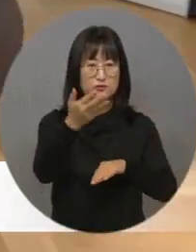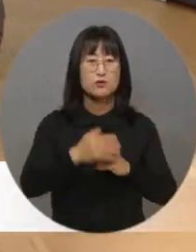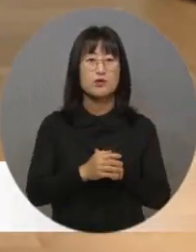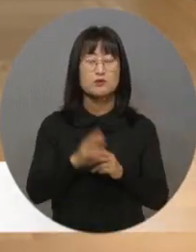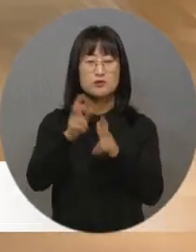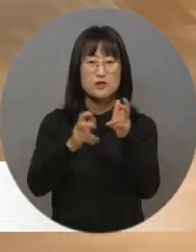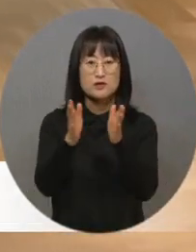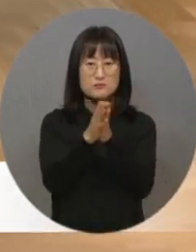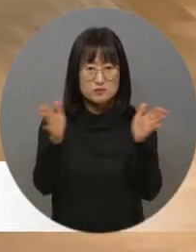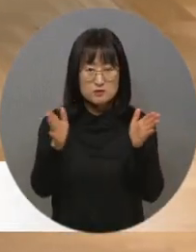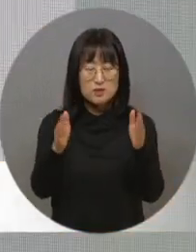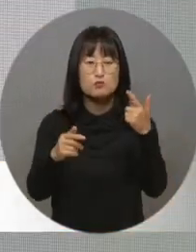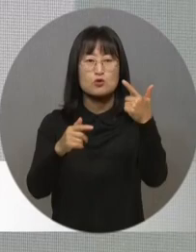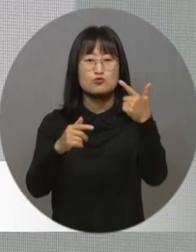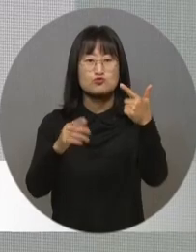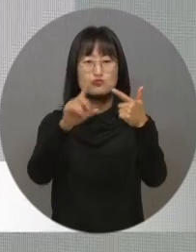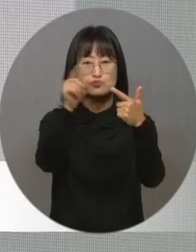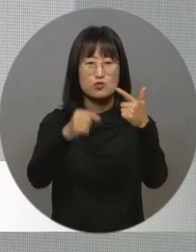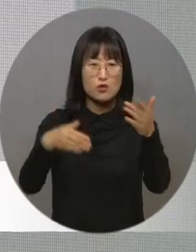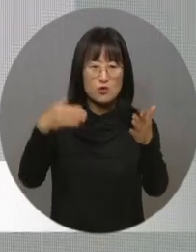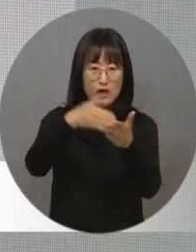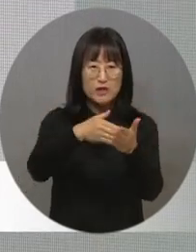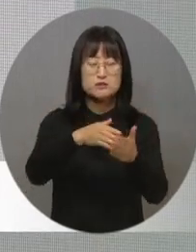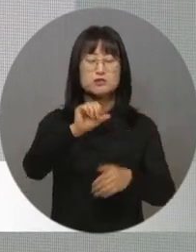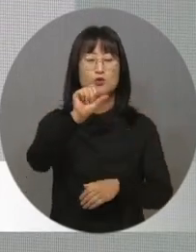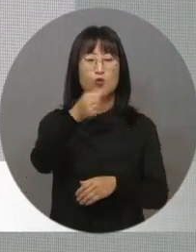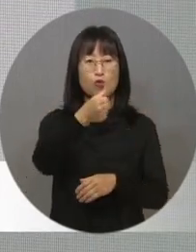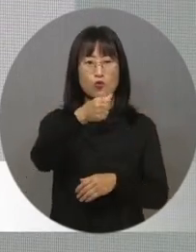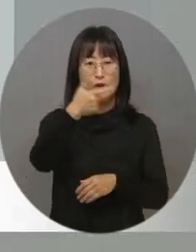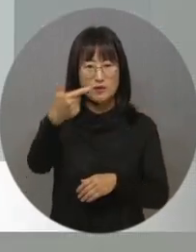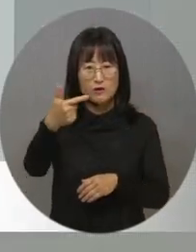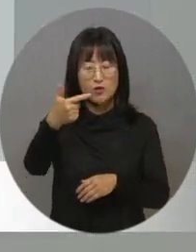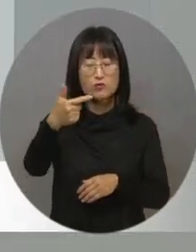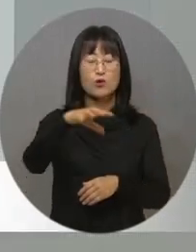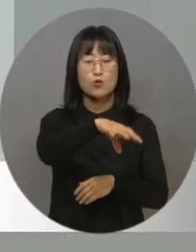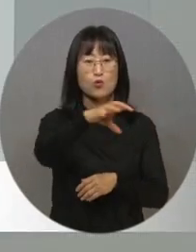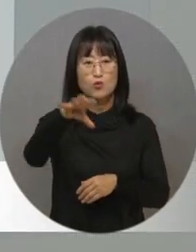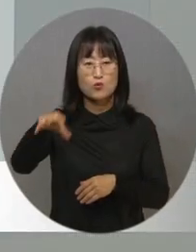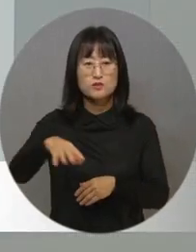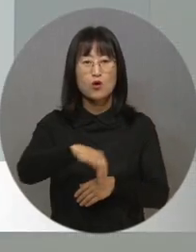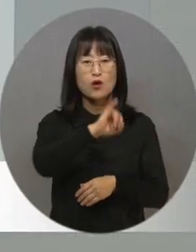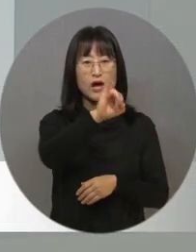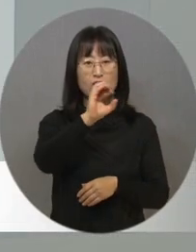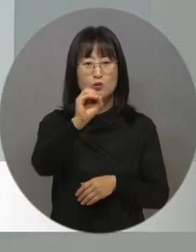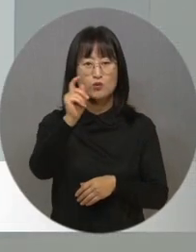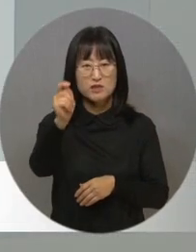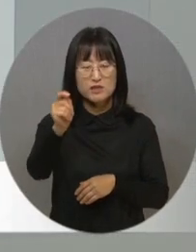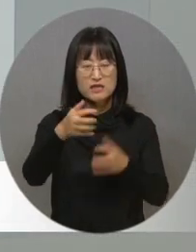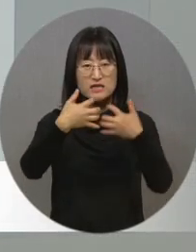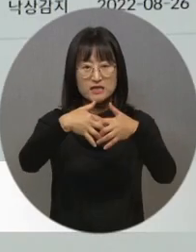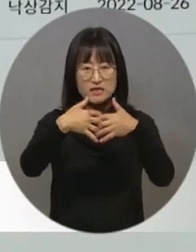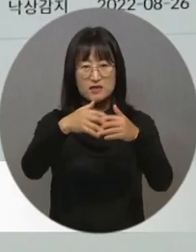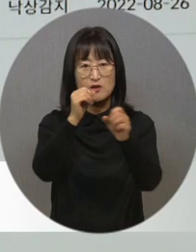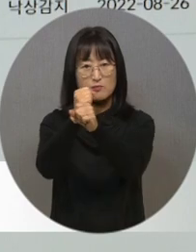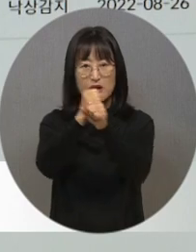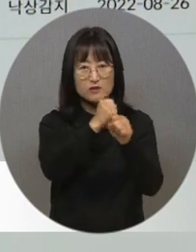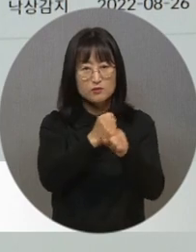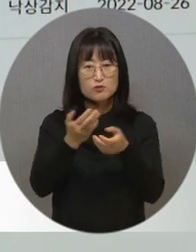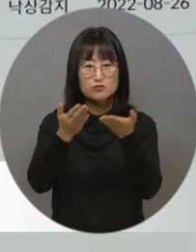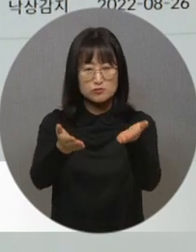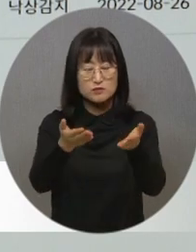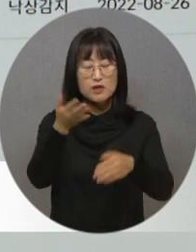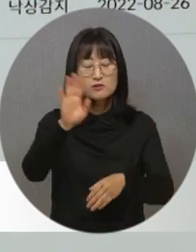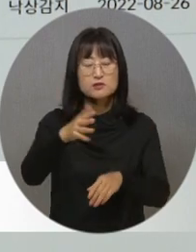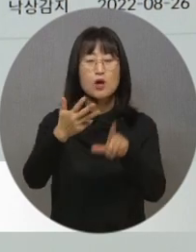이후 지난 6월까지 518개 장애인 시설에 IoT 기기를 설치하겠다고 밝혔으나 8월까지